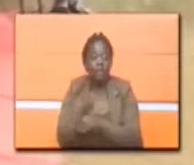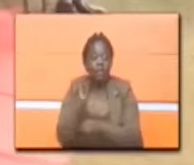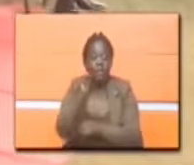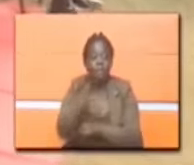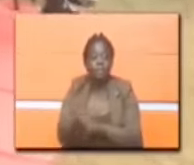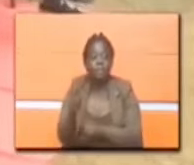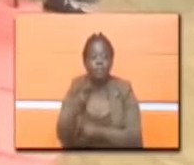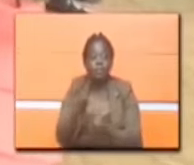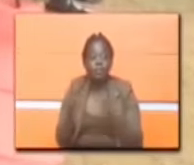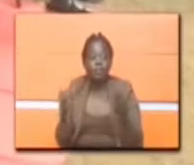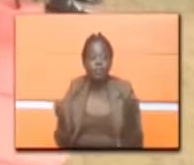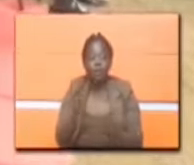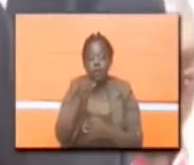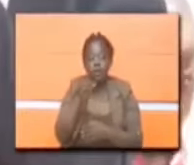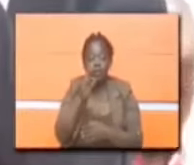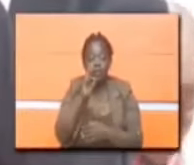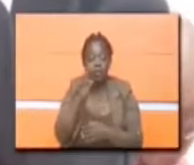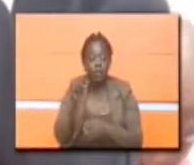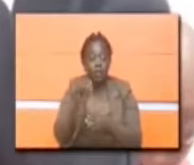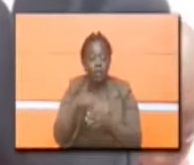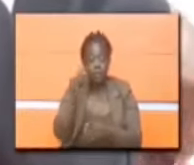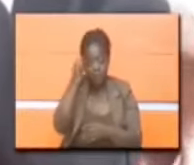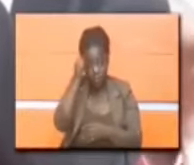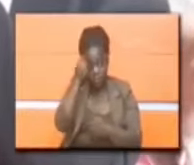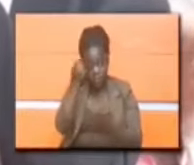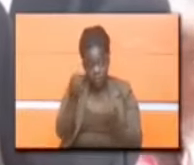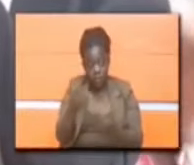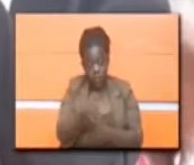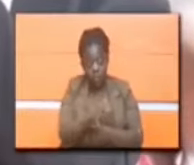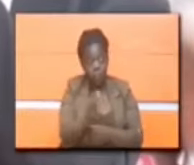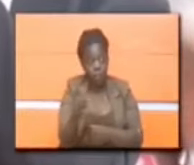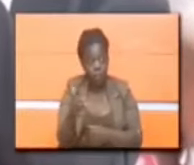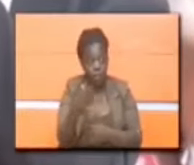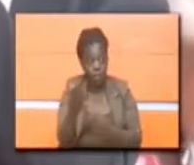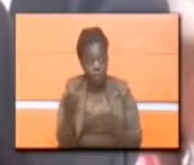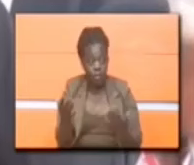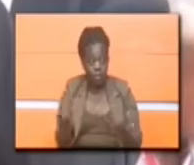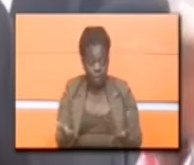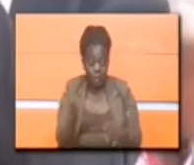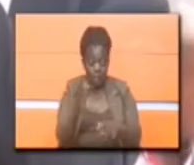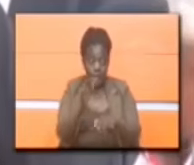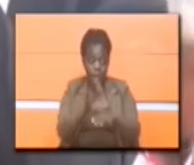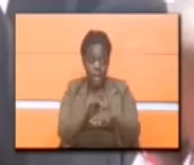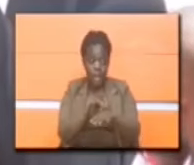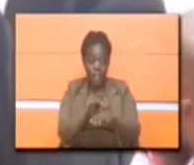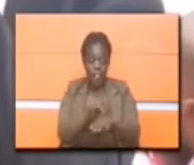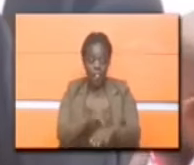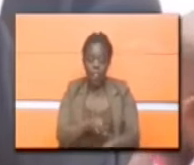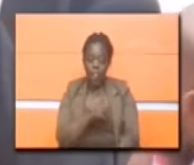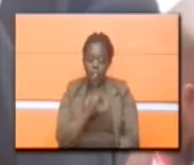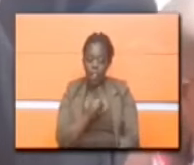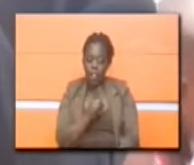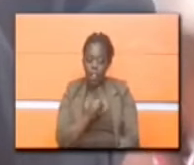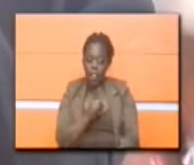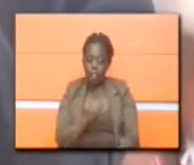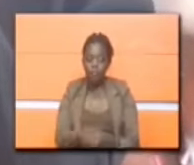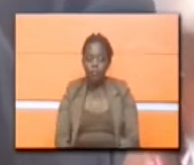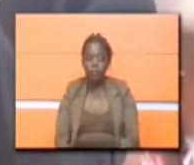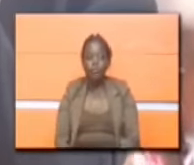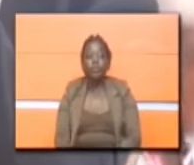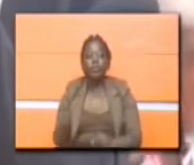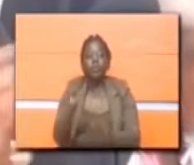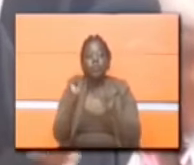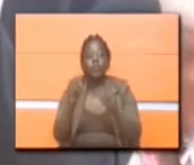abantu ababeerako we batuuka mu gavumenti. Kakati ba mafiya nga bakuguddeko kiyifuyifu, abantu